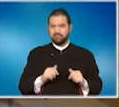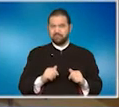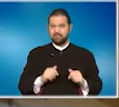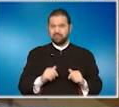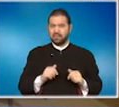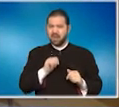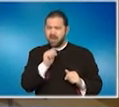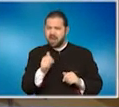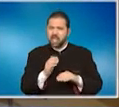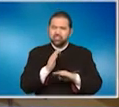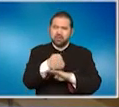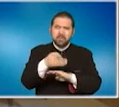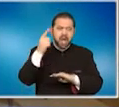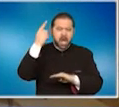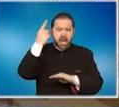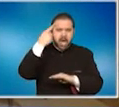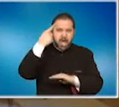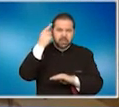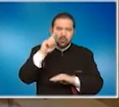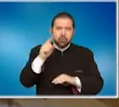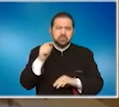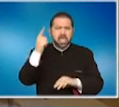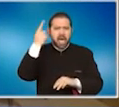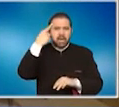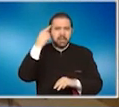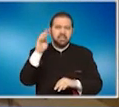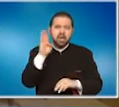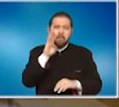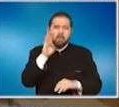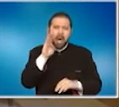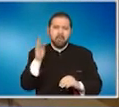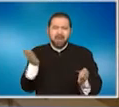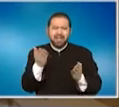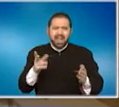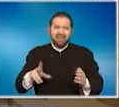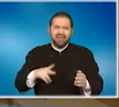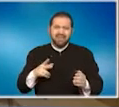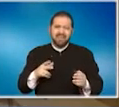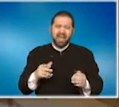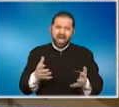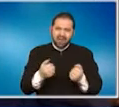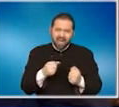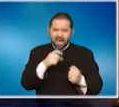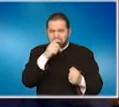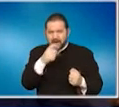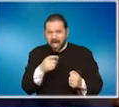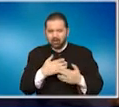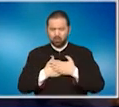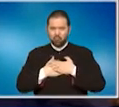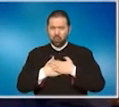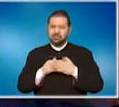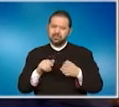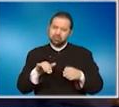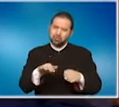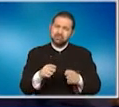Nici în gând nu i-ar fi trecut mamei care avea băiatul mort și îl ducea să-l